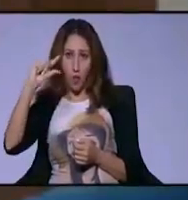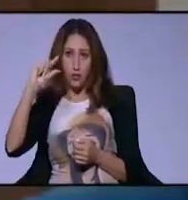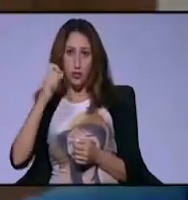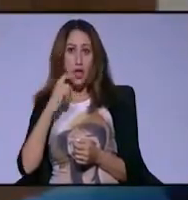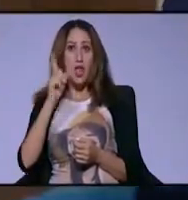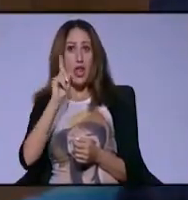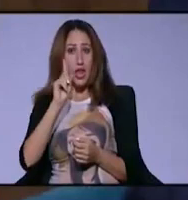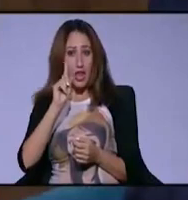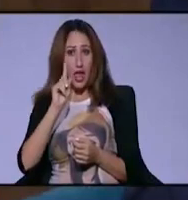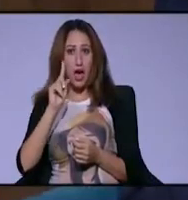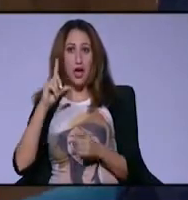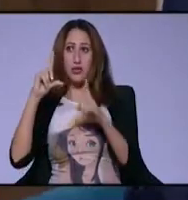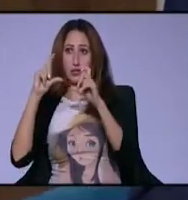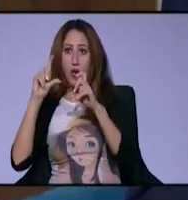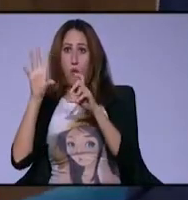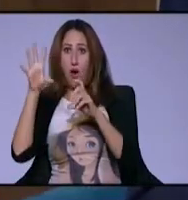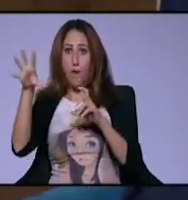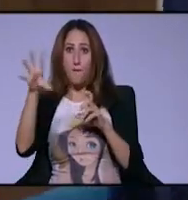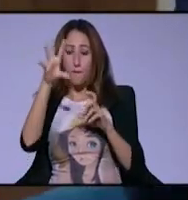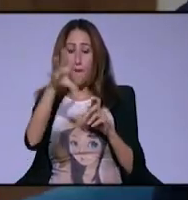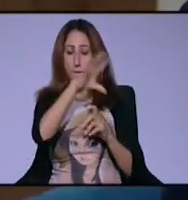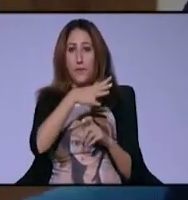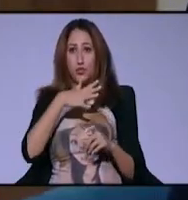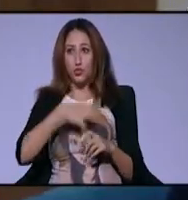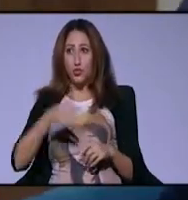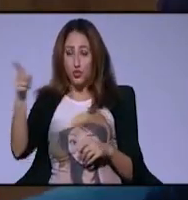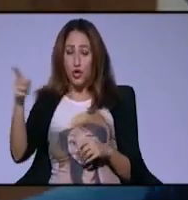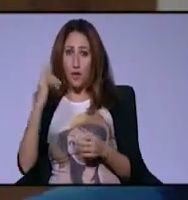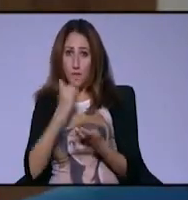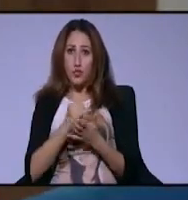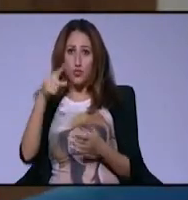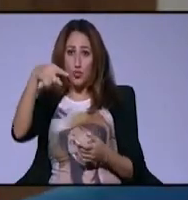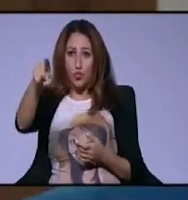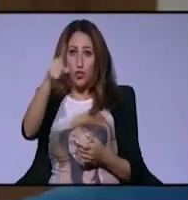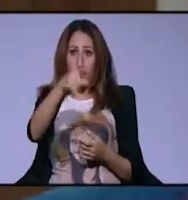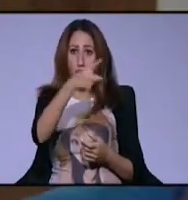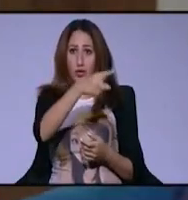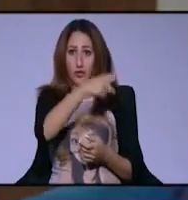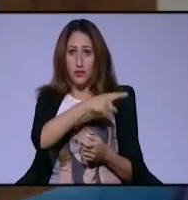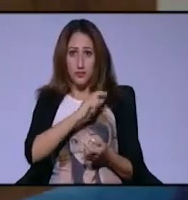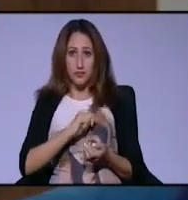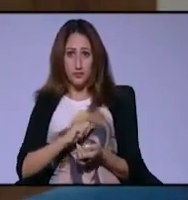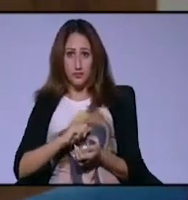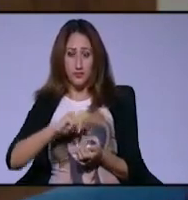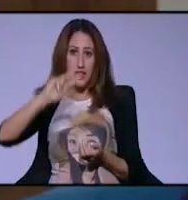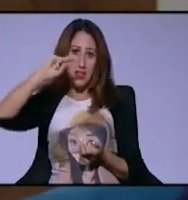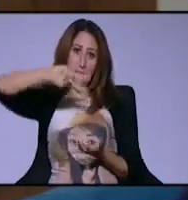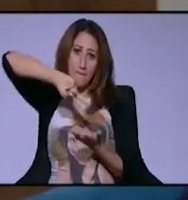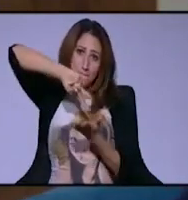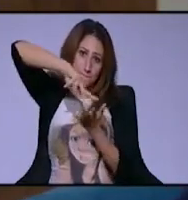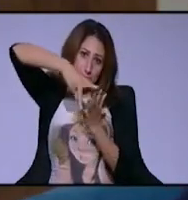خدنا بتوجيه من فضيلة الشيخ ان زي البرجل لما تحط